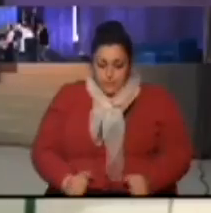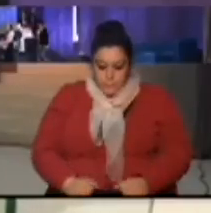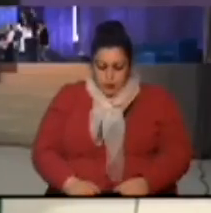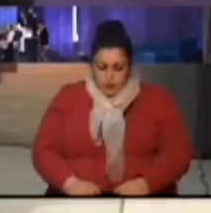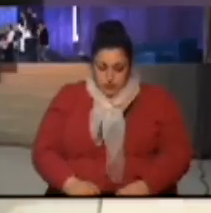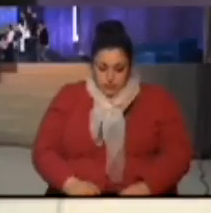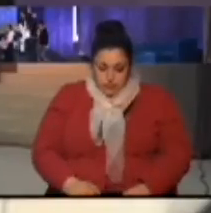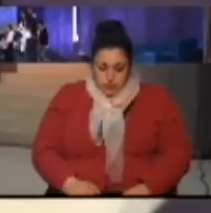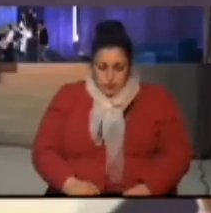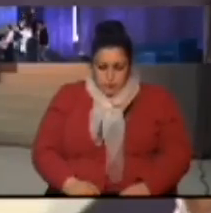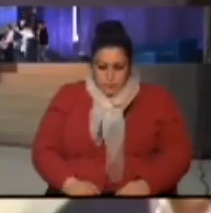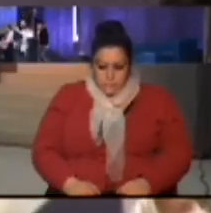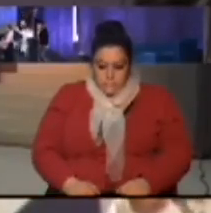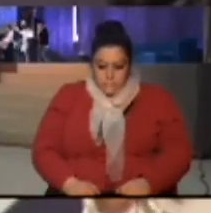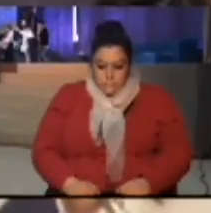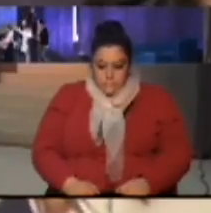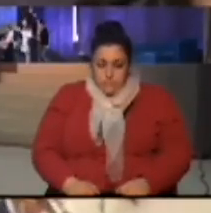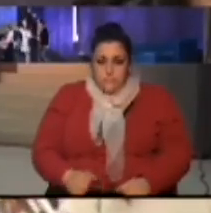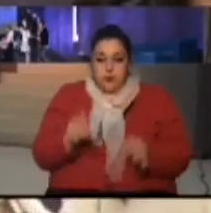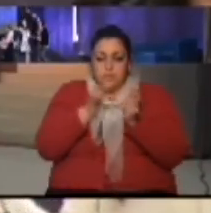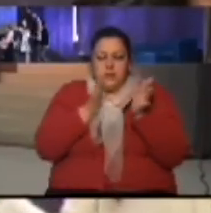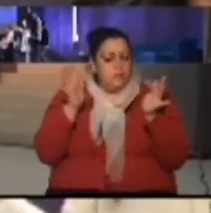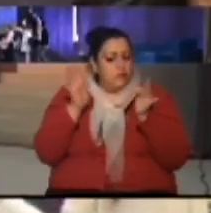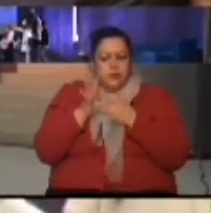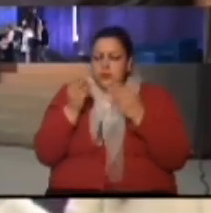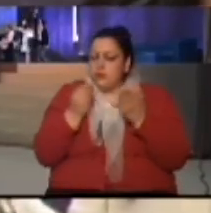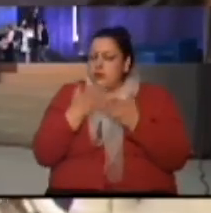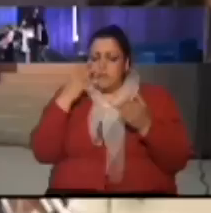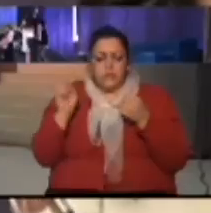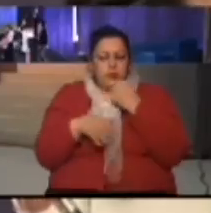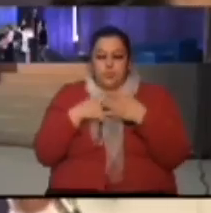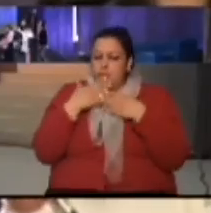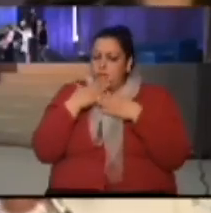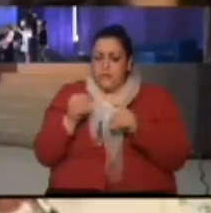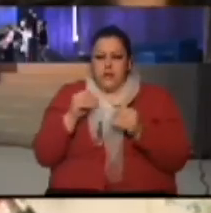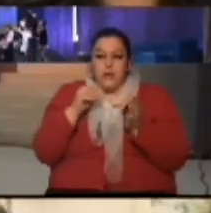Իսուս շարժվիր, թանկ սուրբ հոգի կպիր մարդկանց,